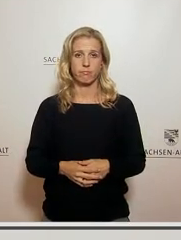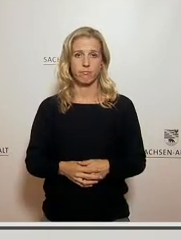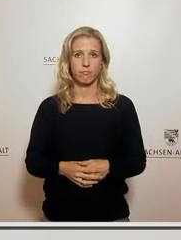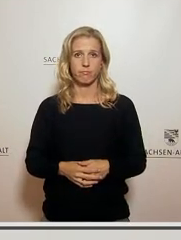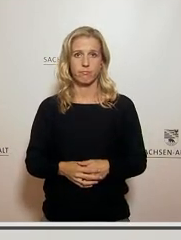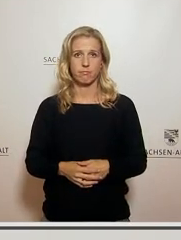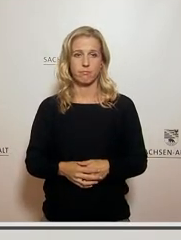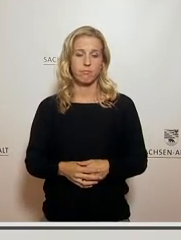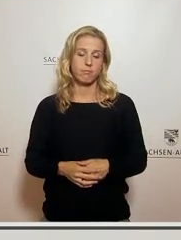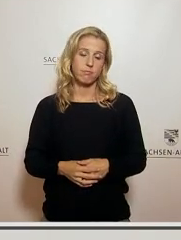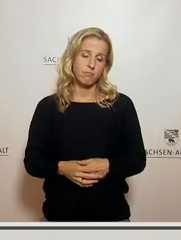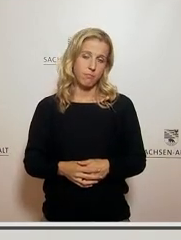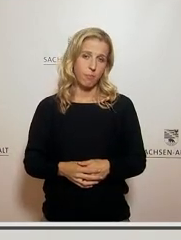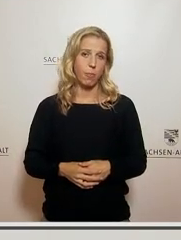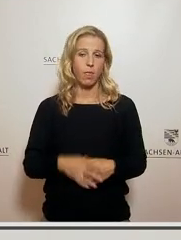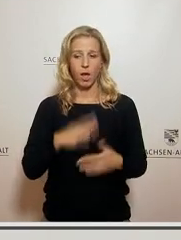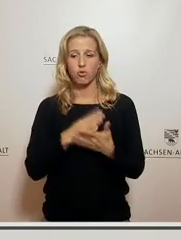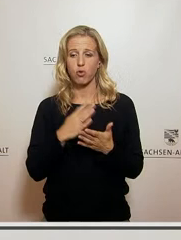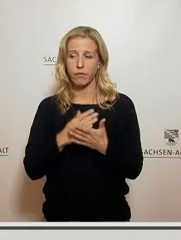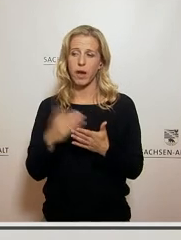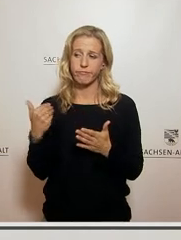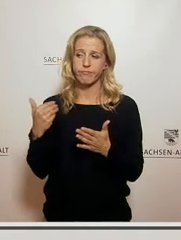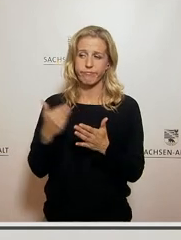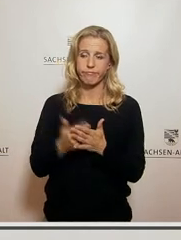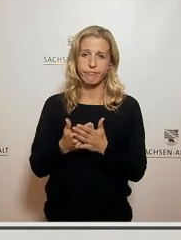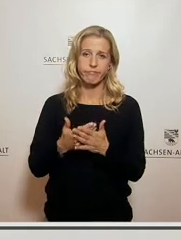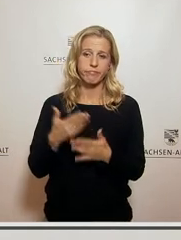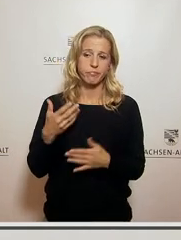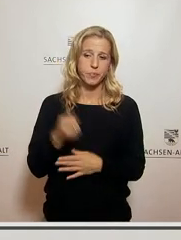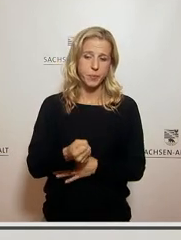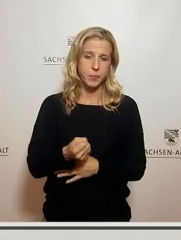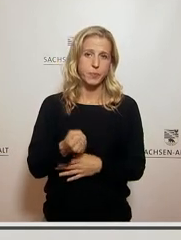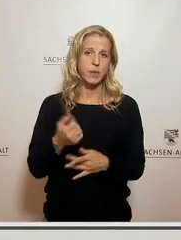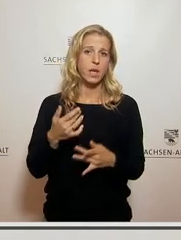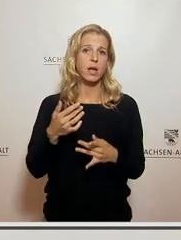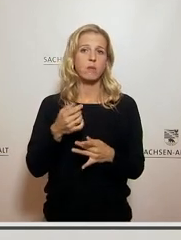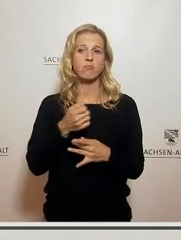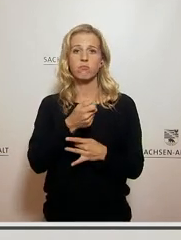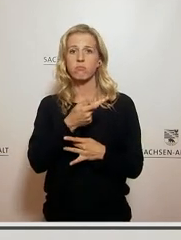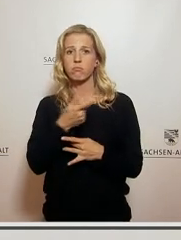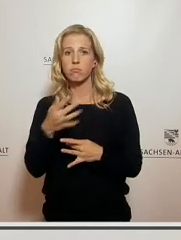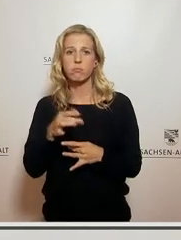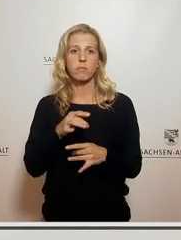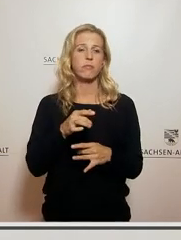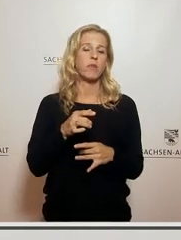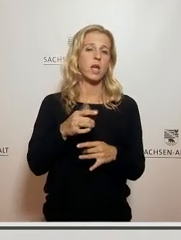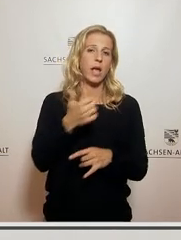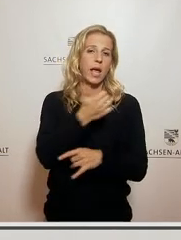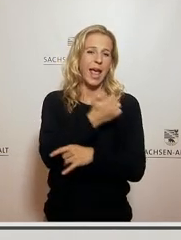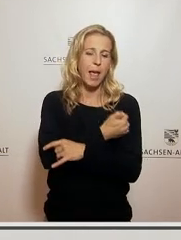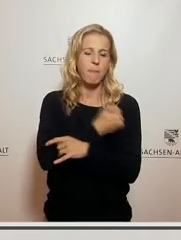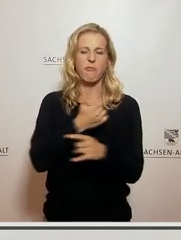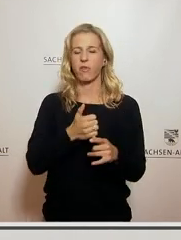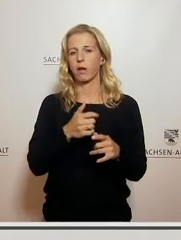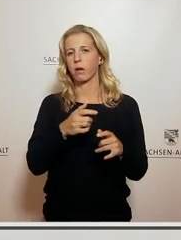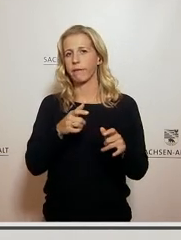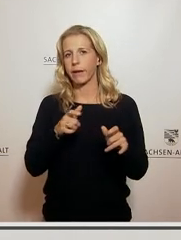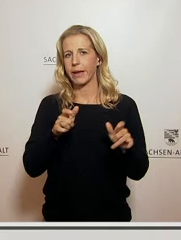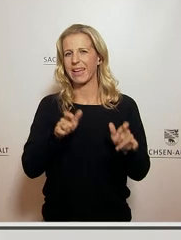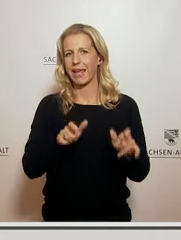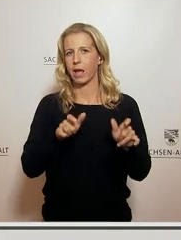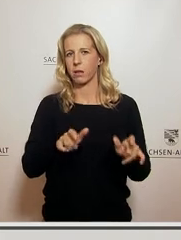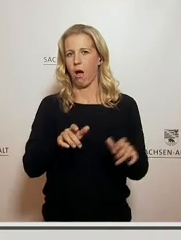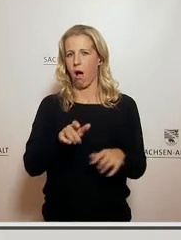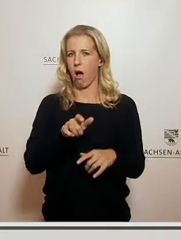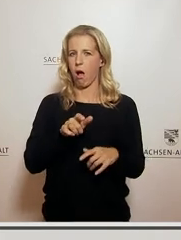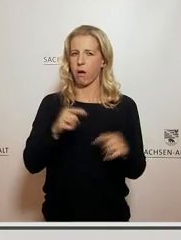Wir stellen schon seit geraumer Zeit fest, dass zumindest das Verhalten von einigen Impfgegnern oder Querdenkern sehr